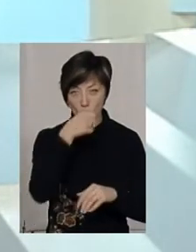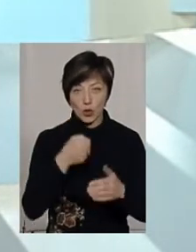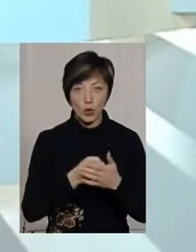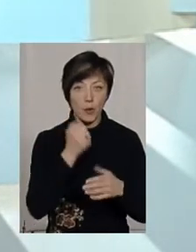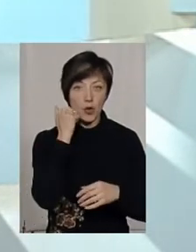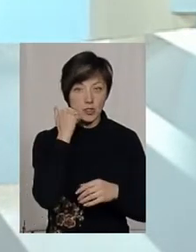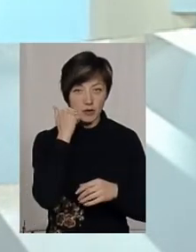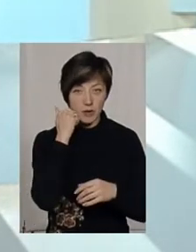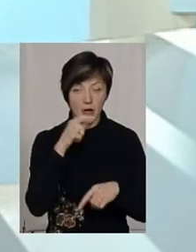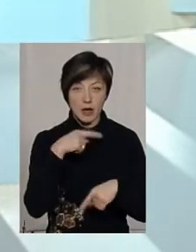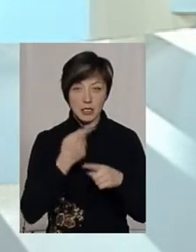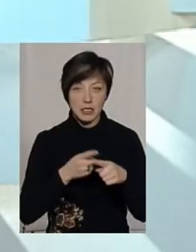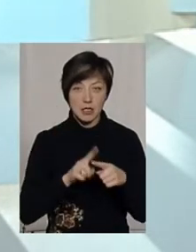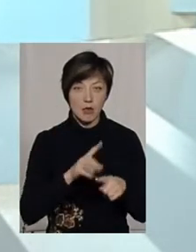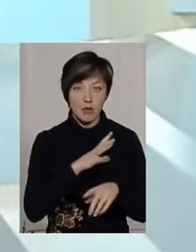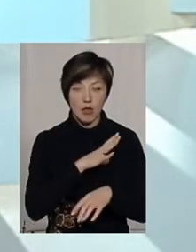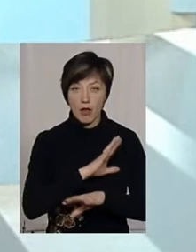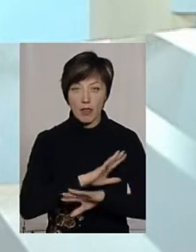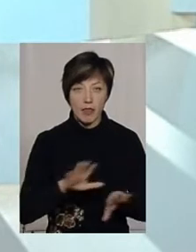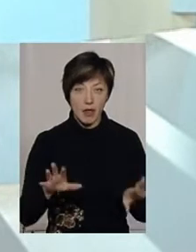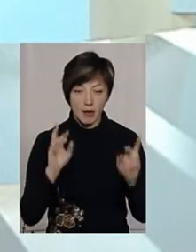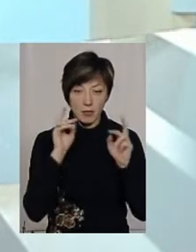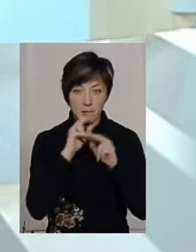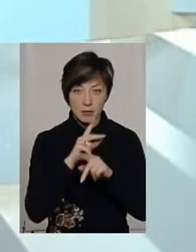Москви, каже, що то було не канонічне.